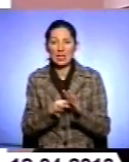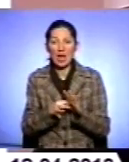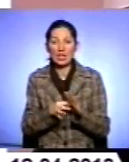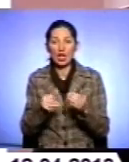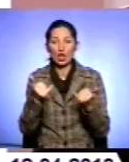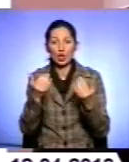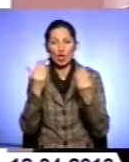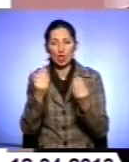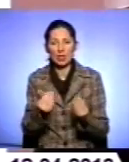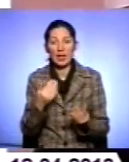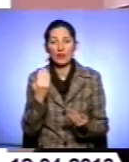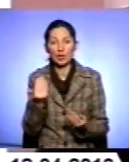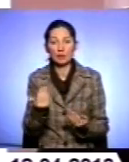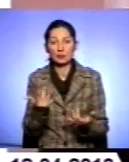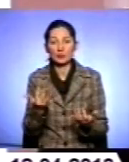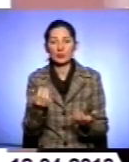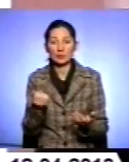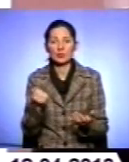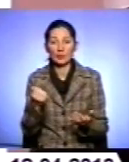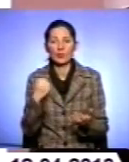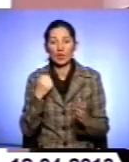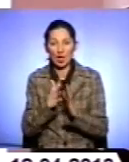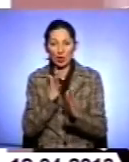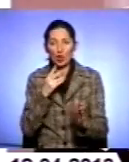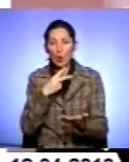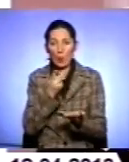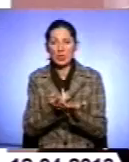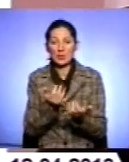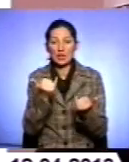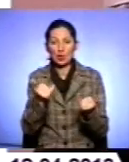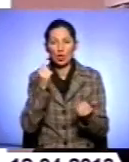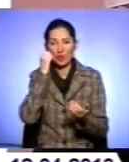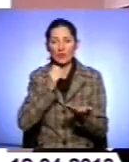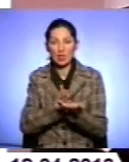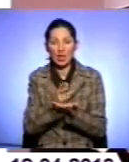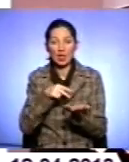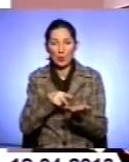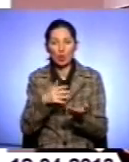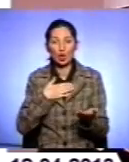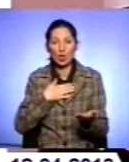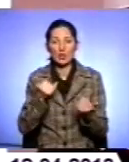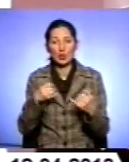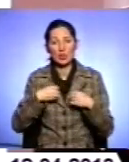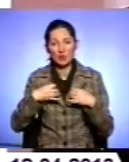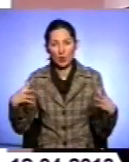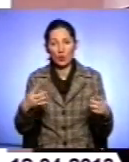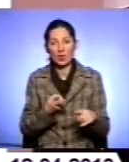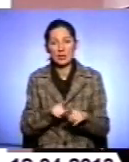на сьогоднішній день вони ще й в строю. Ми бачимо, от скільки сьогодні ветеранів прийшло до нас святкувати цей